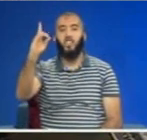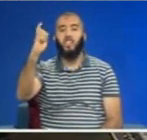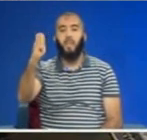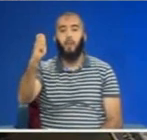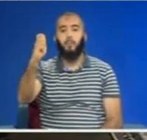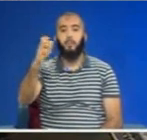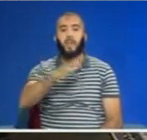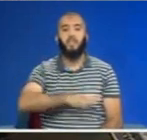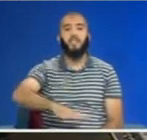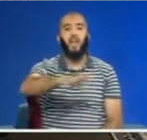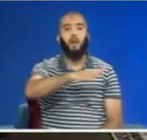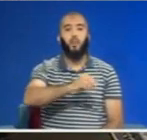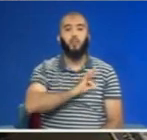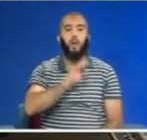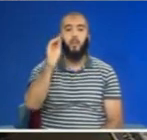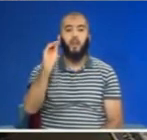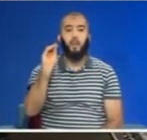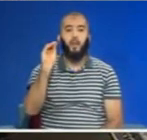الو السلام عليكم. وعليكم السلام.